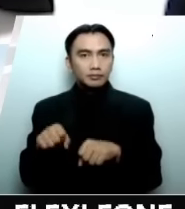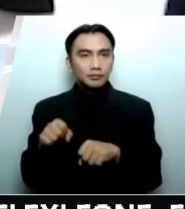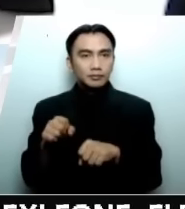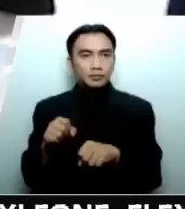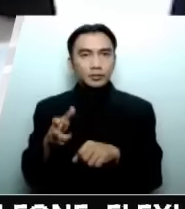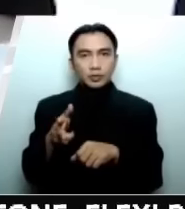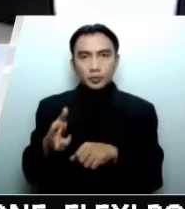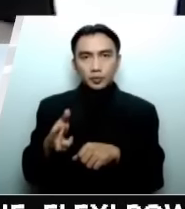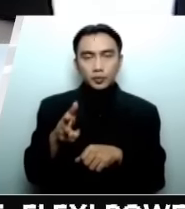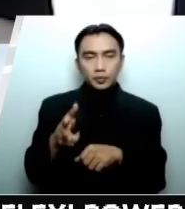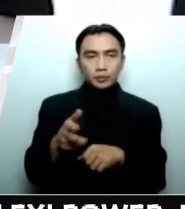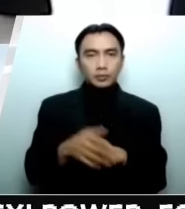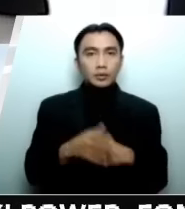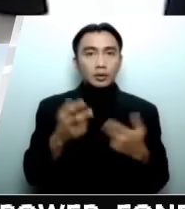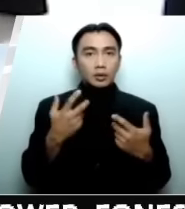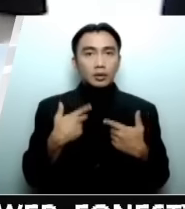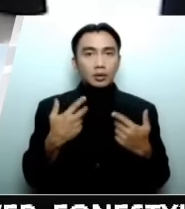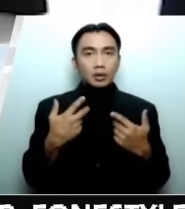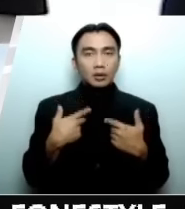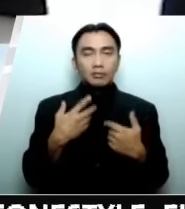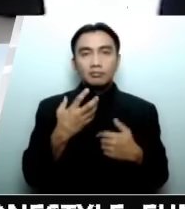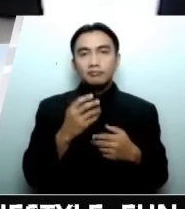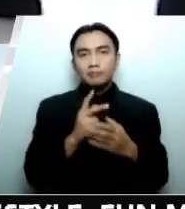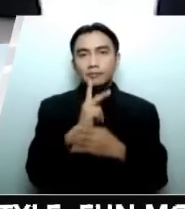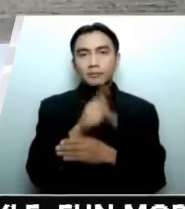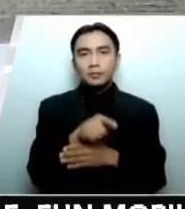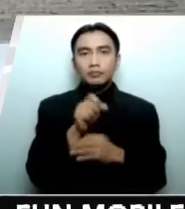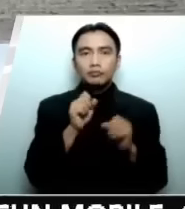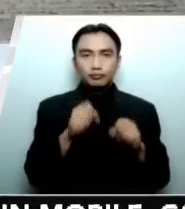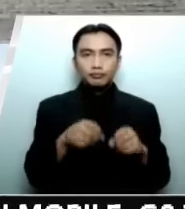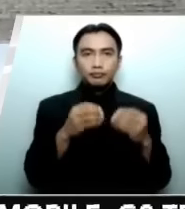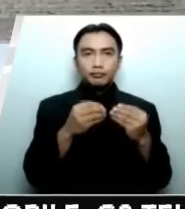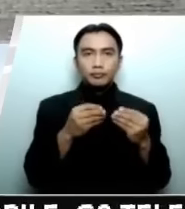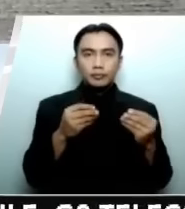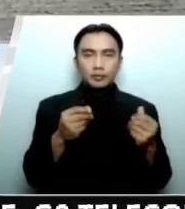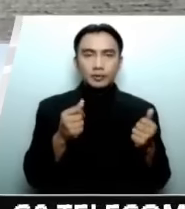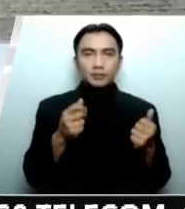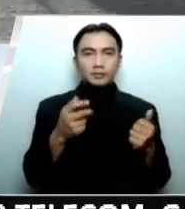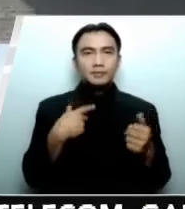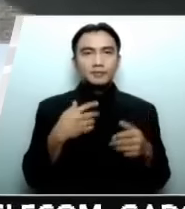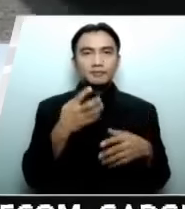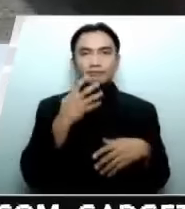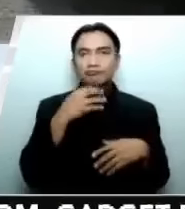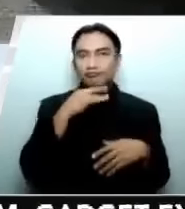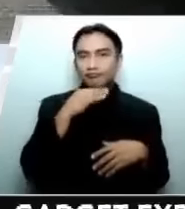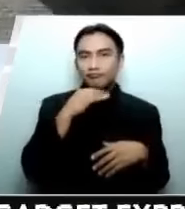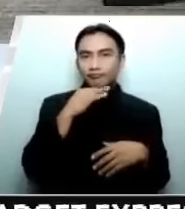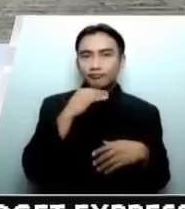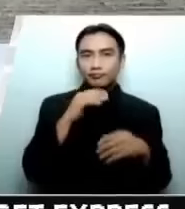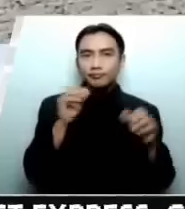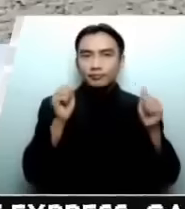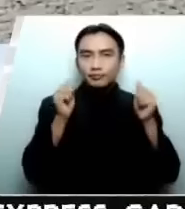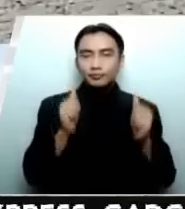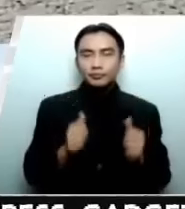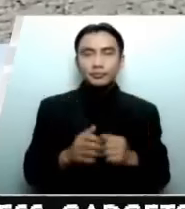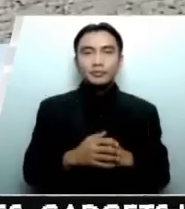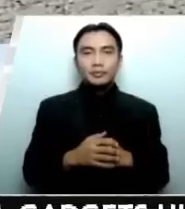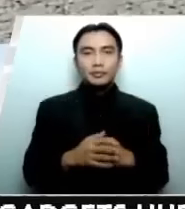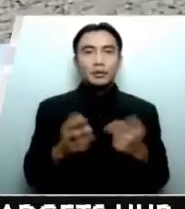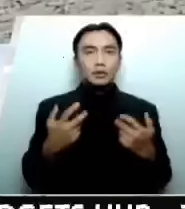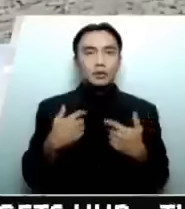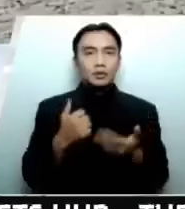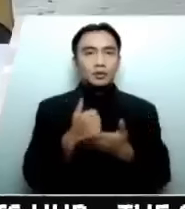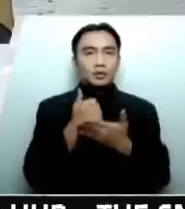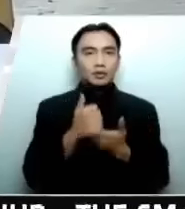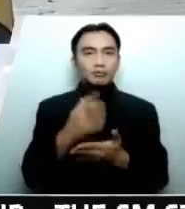na nakaka-absorb ng pollutants. Nais pa itong palawigin para makatulong sa pagkakaroon ng greener